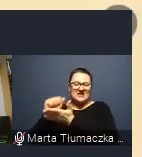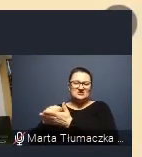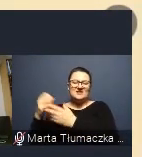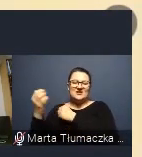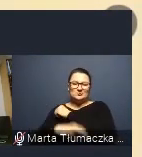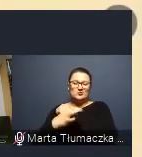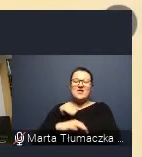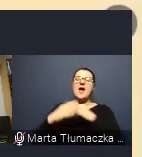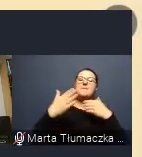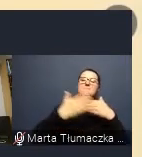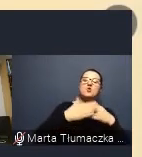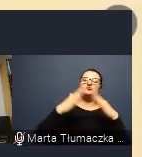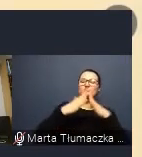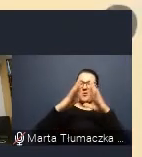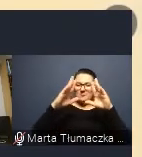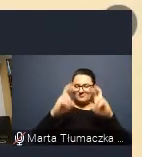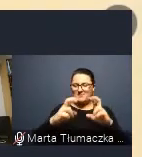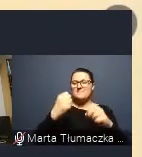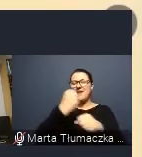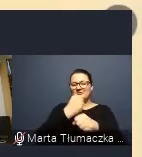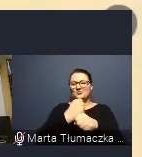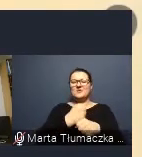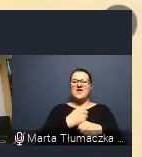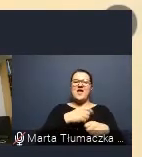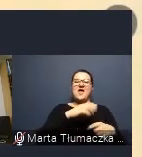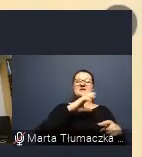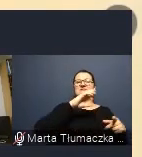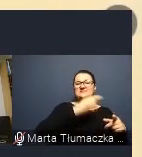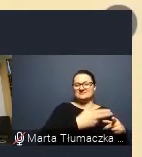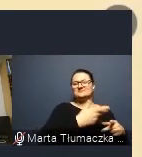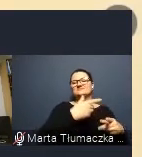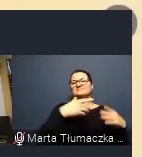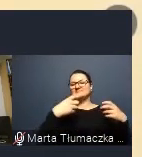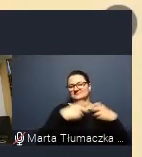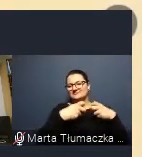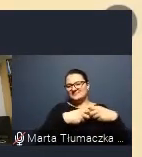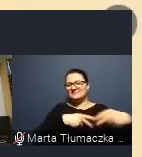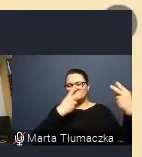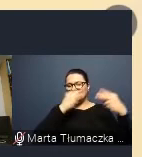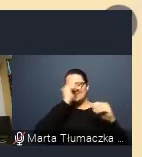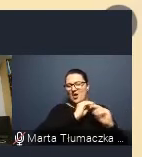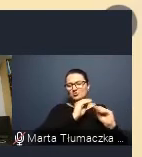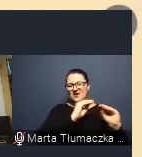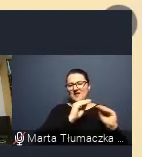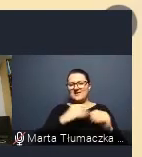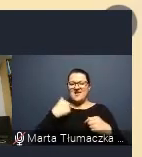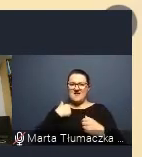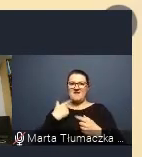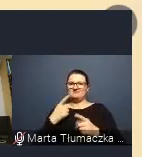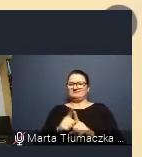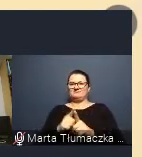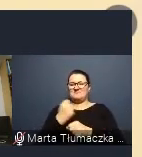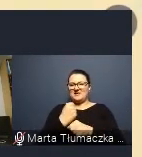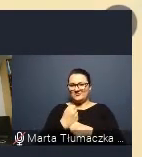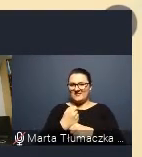z zdalnym nauczaniem, w związku z tym każdy z nas musiał znaleźć w mieszkaniu swoją przestrzeń, żeby w sposób